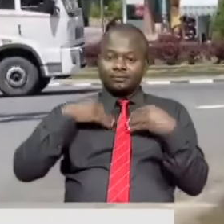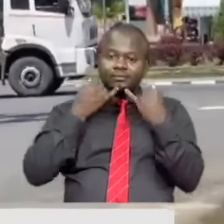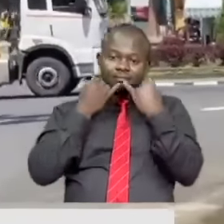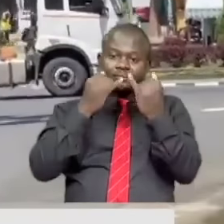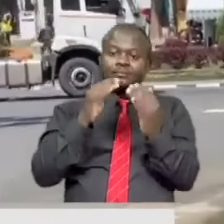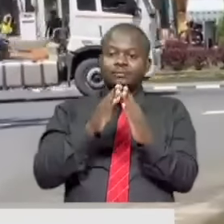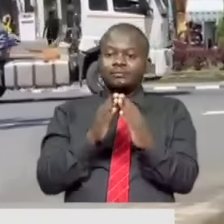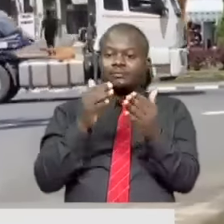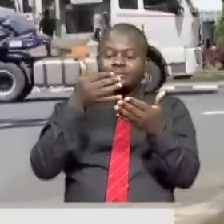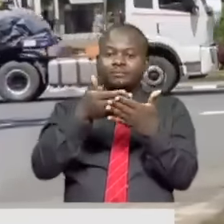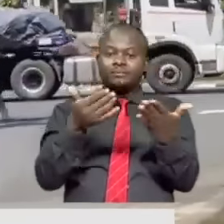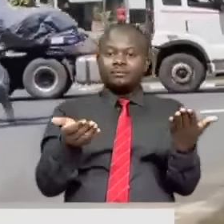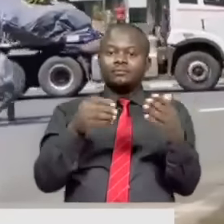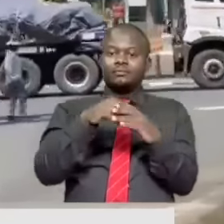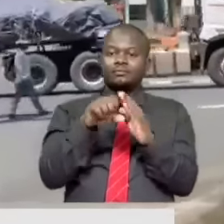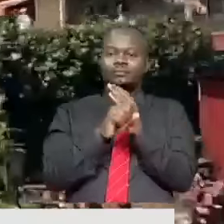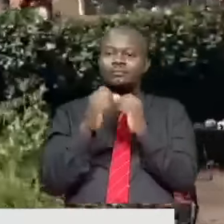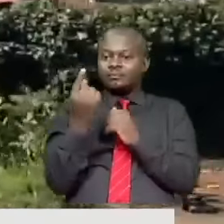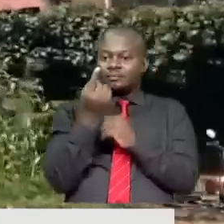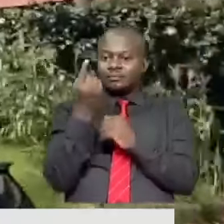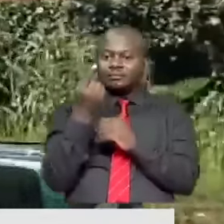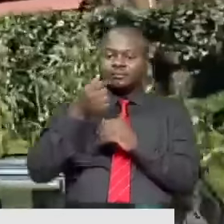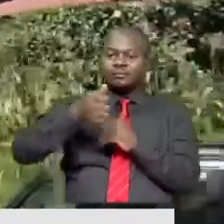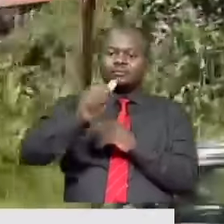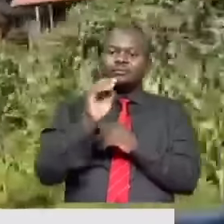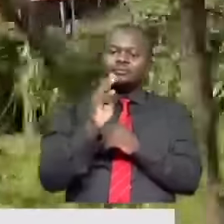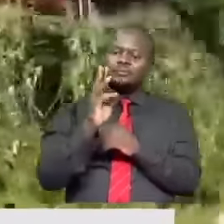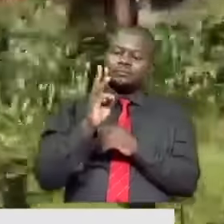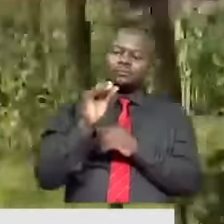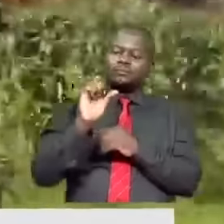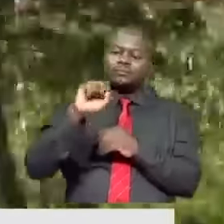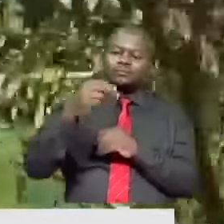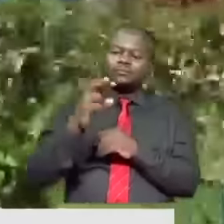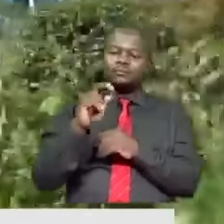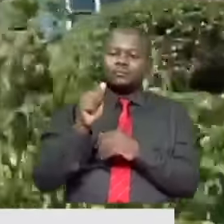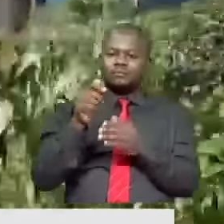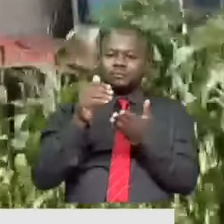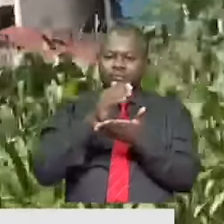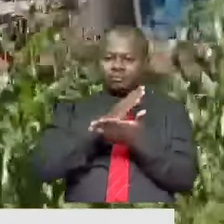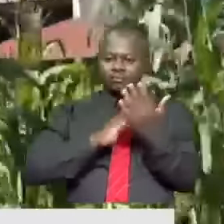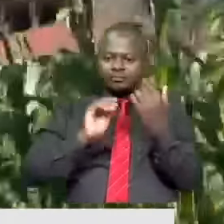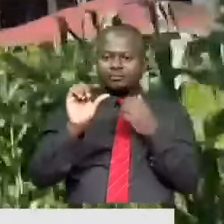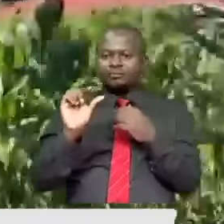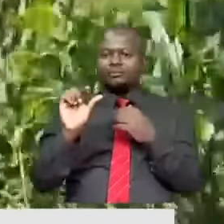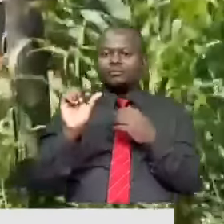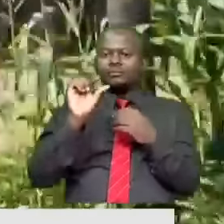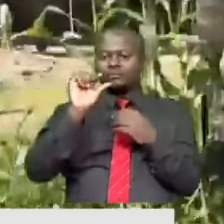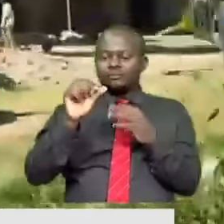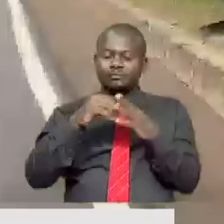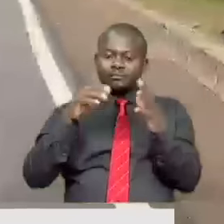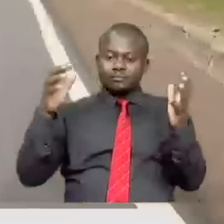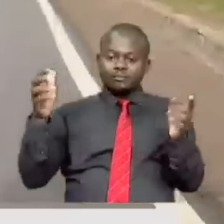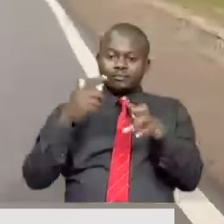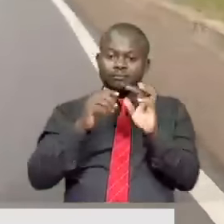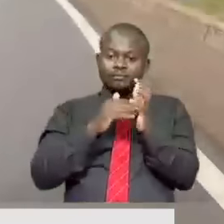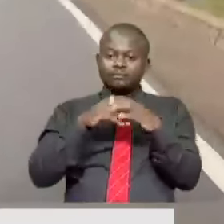Karongi kugeza ubu ubarizwa mu murenge umwe gusa ari wo wabwishyura, nabwo kandi igice gitoya cyawo ni muto mu bunini, ariko si